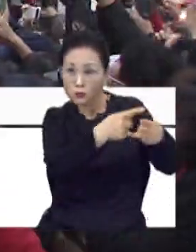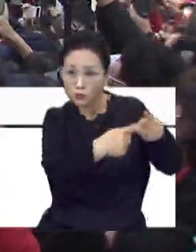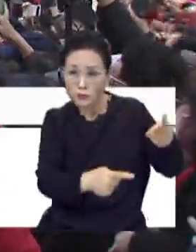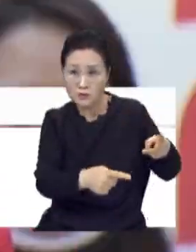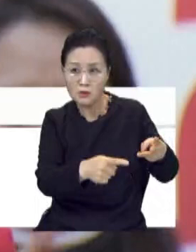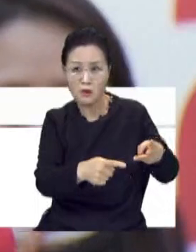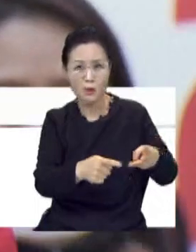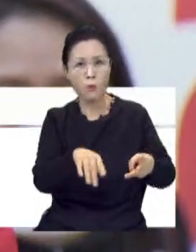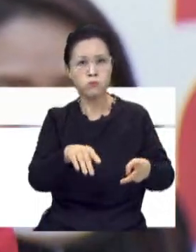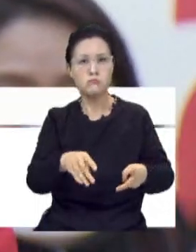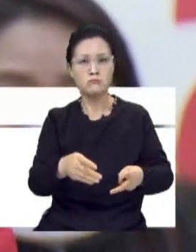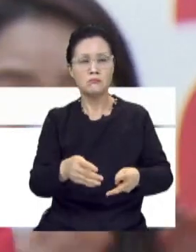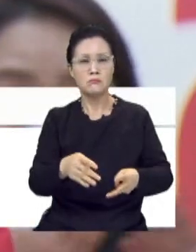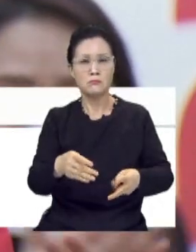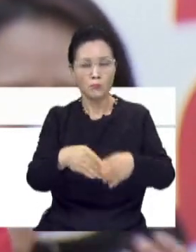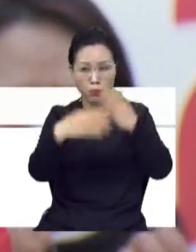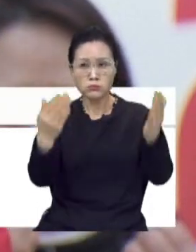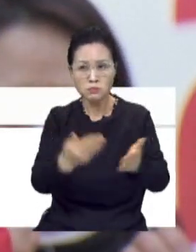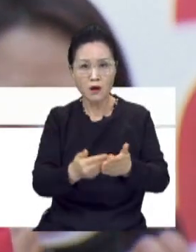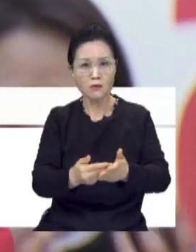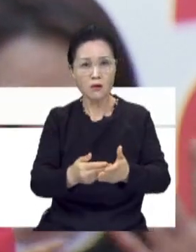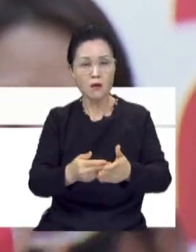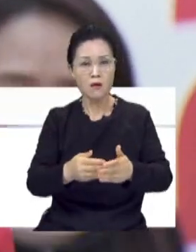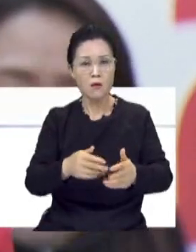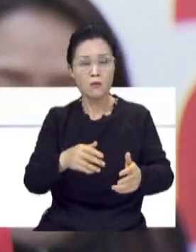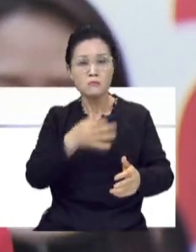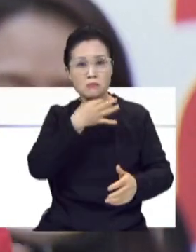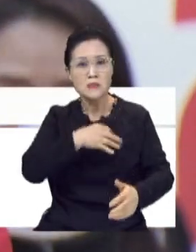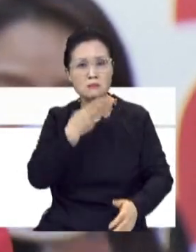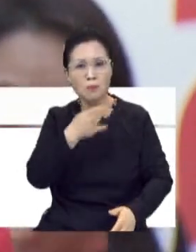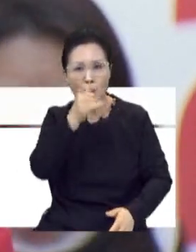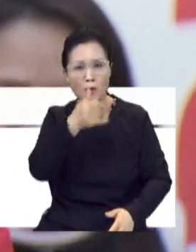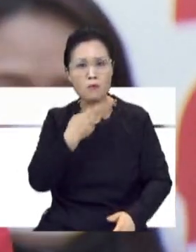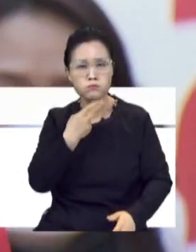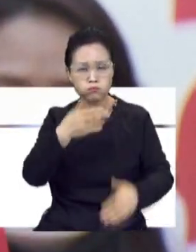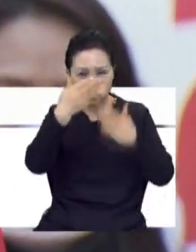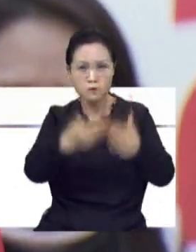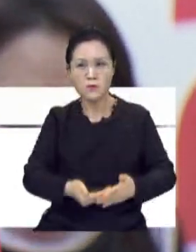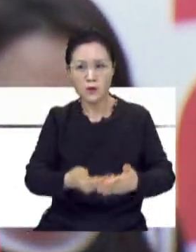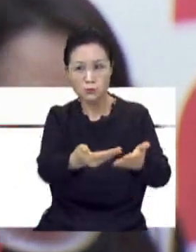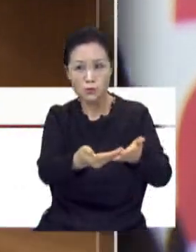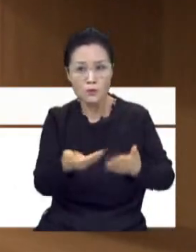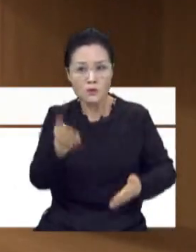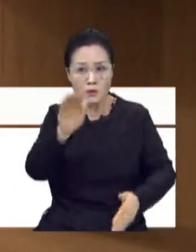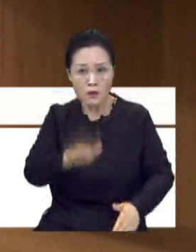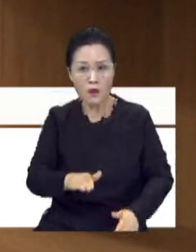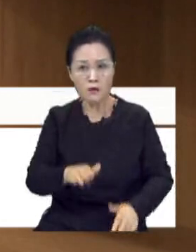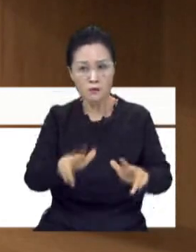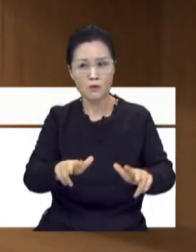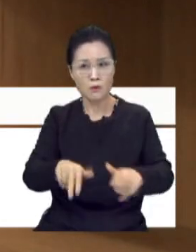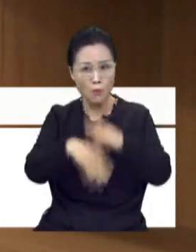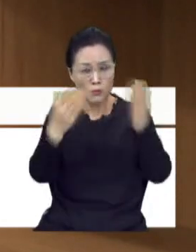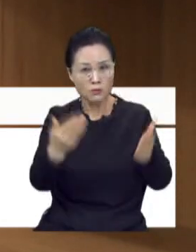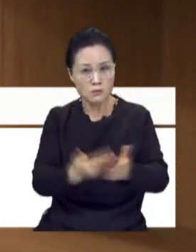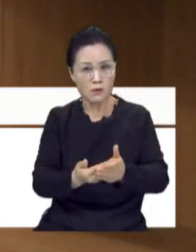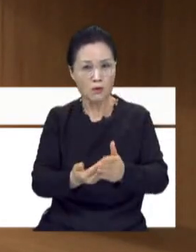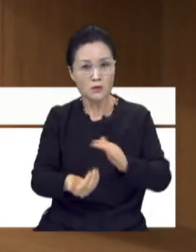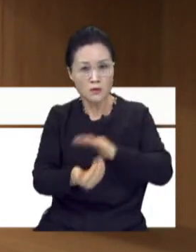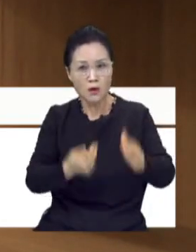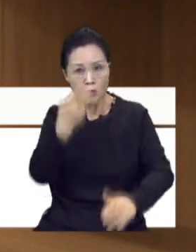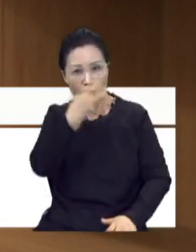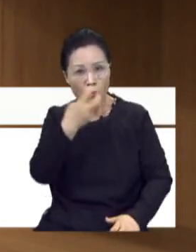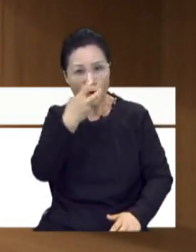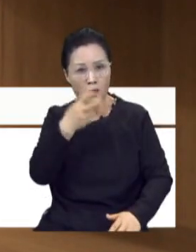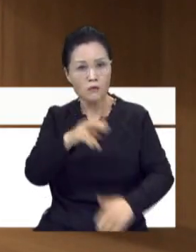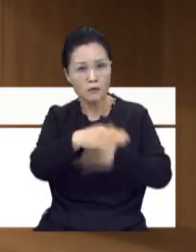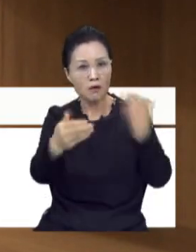착공이라든가 예타 면제를 얘기했던 것을 전반적으로 본다라면은 이번 사전 타당성 용역 조사 결과는 시도민들을